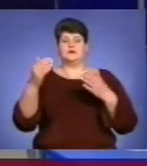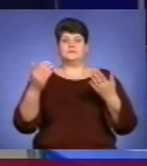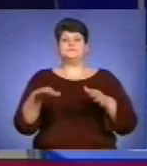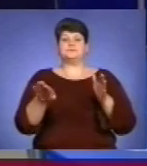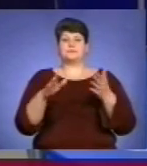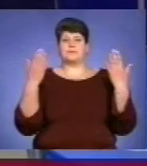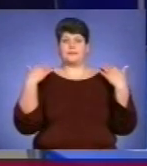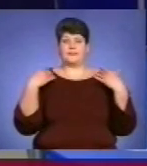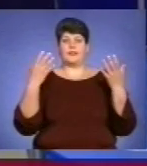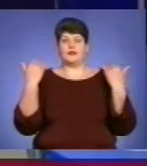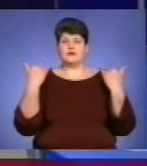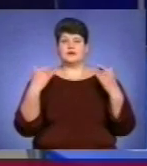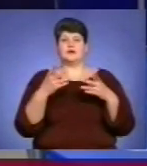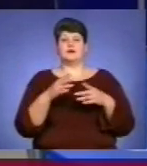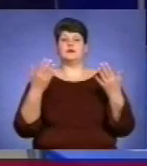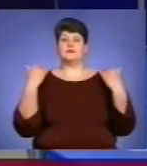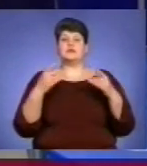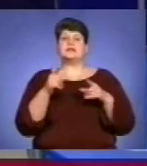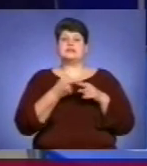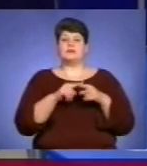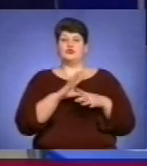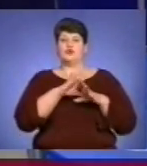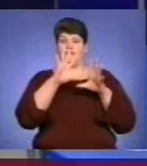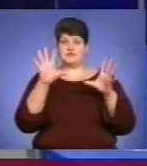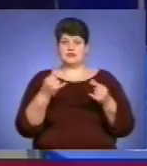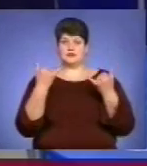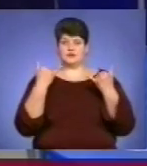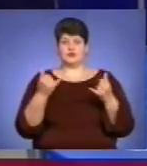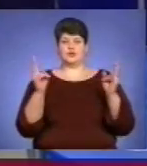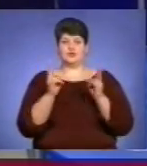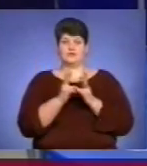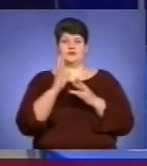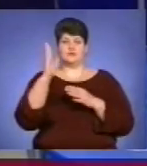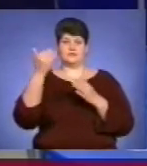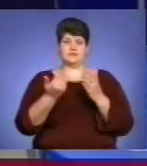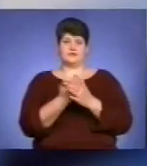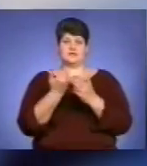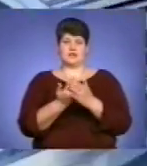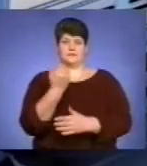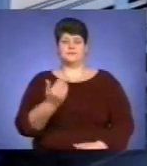вам канал ТТБ. А це був у мене все на сьогодні. До зустрічі у наступних випусках вістей.